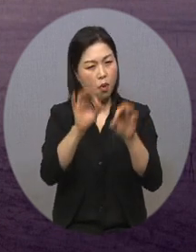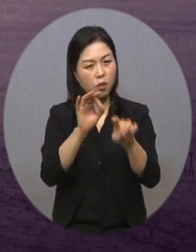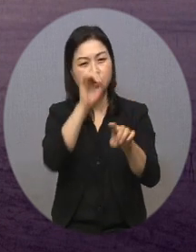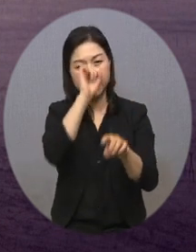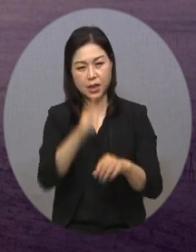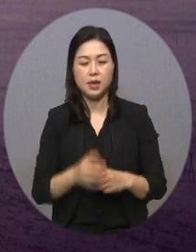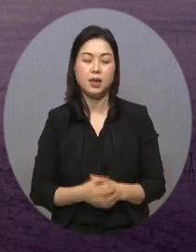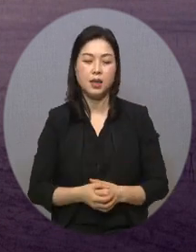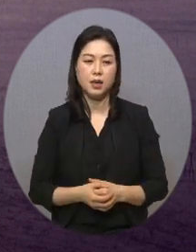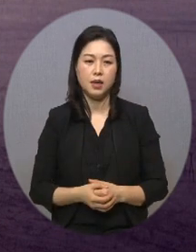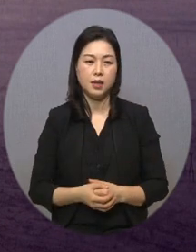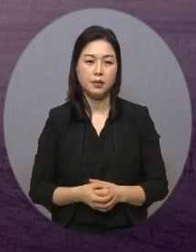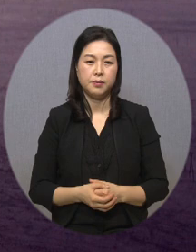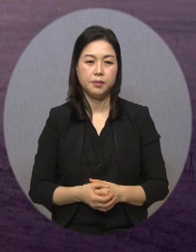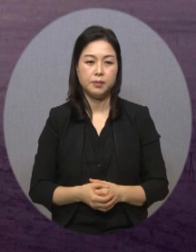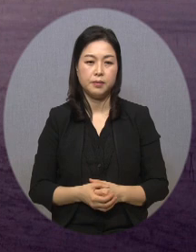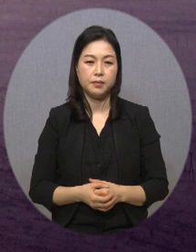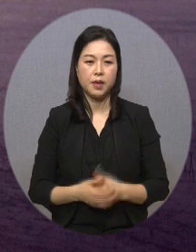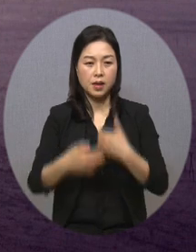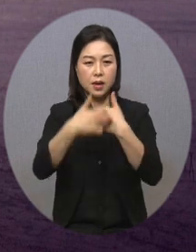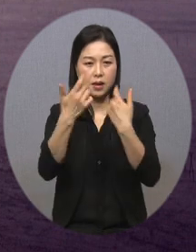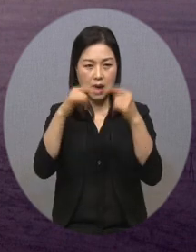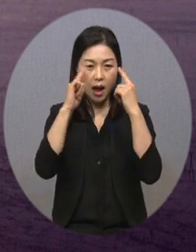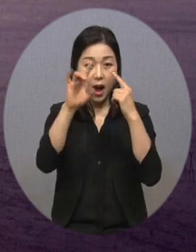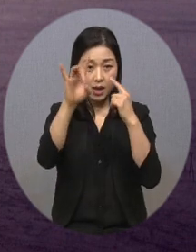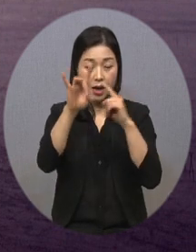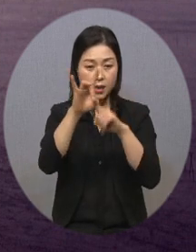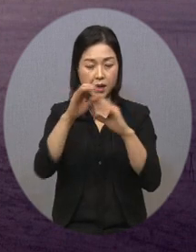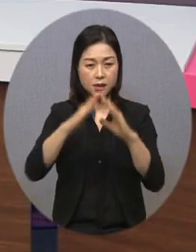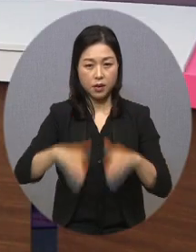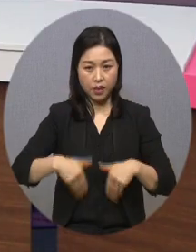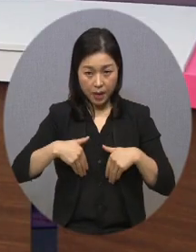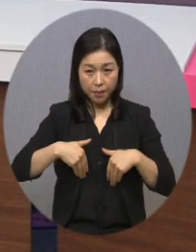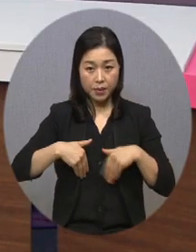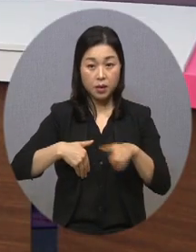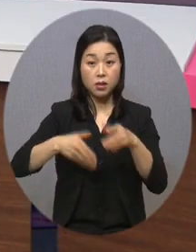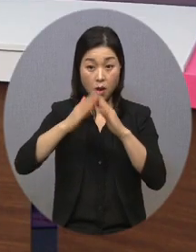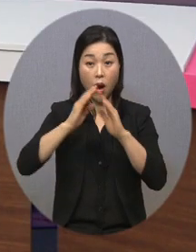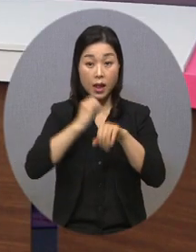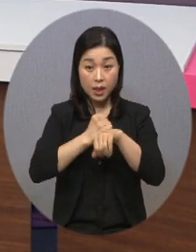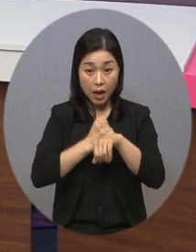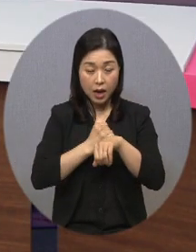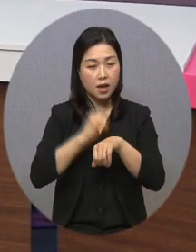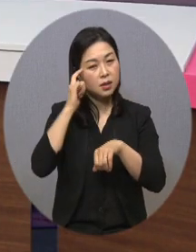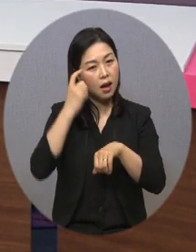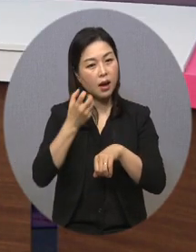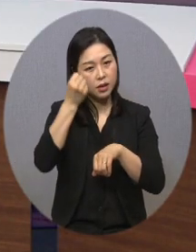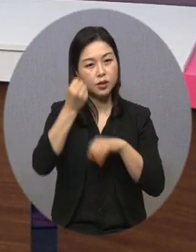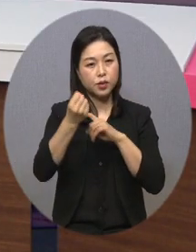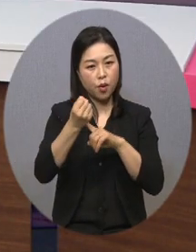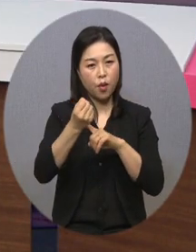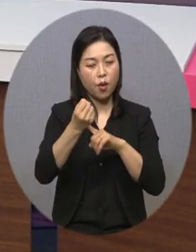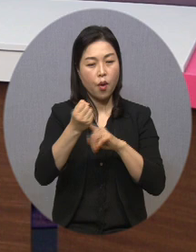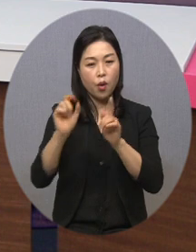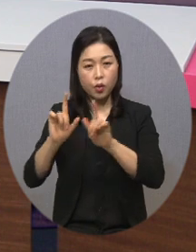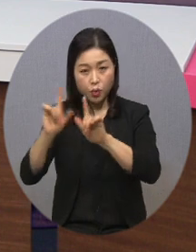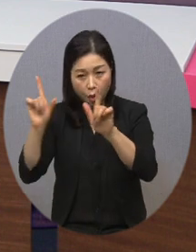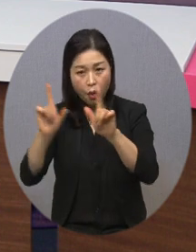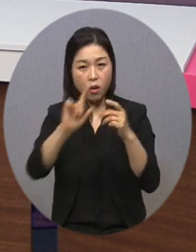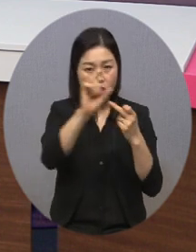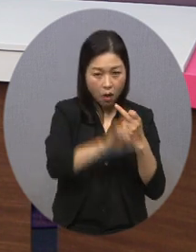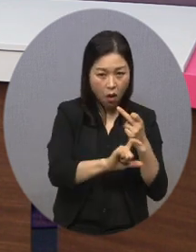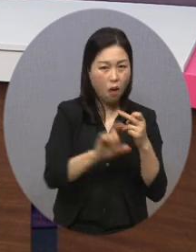않고요. 1차적으로 의과대학 한 개를 우리 전남에 가져온다. 이런 정신으로 동북권, 서북권 할 것 없이